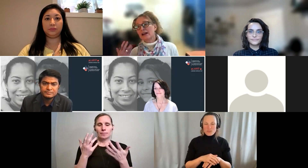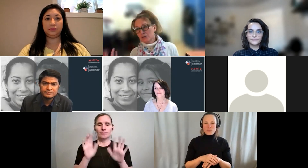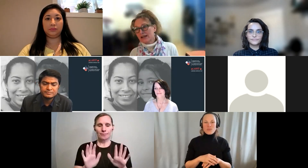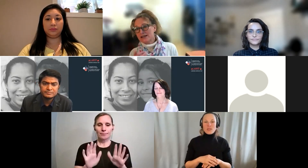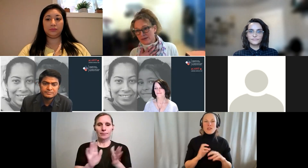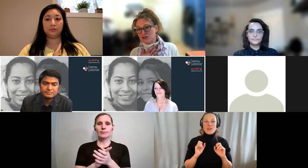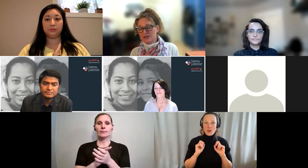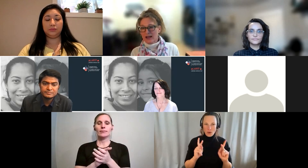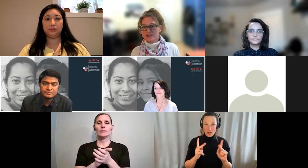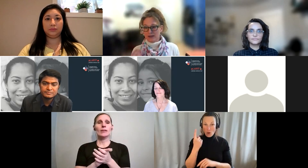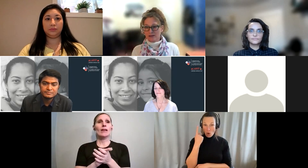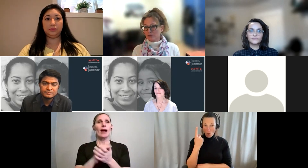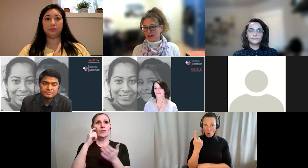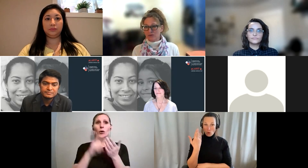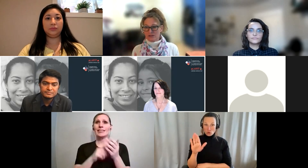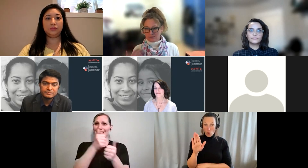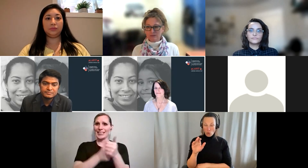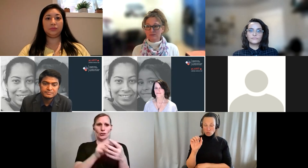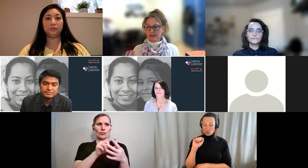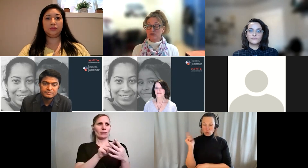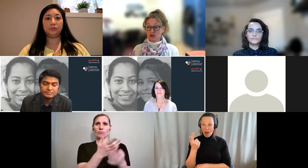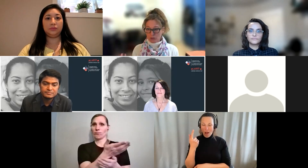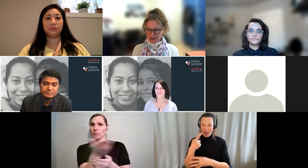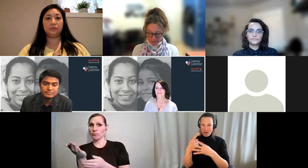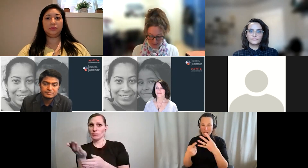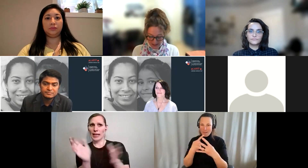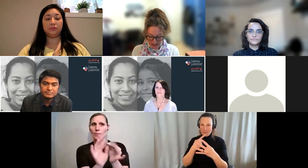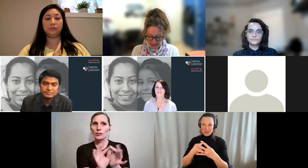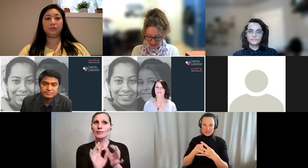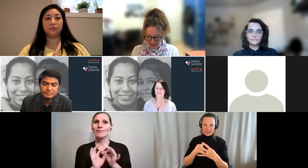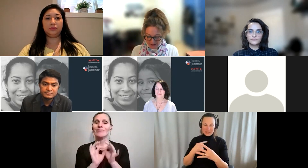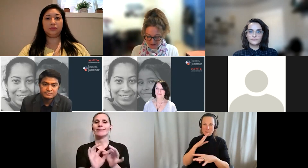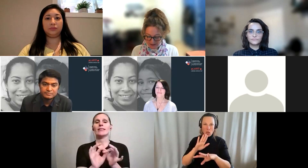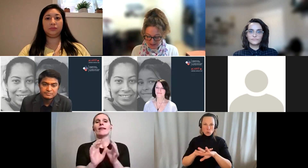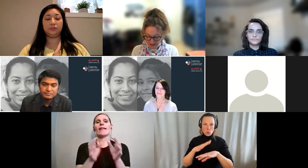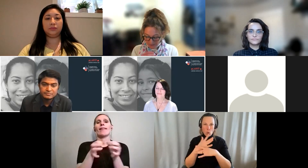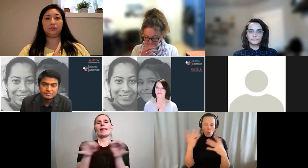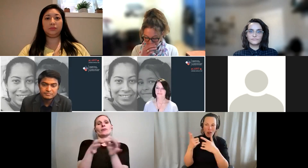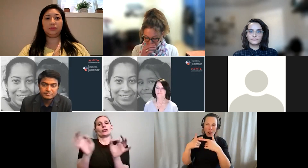OK. Une chose que tout le monde a mentionnée a été alentour de l'interprétation des langues.